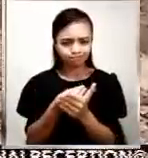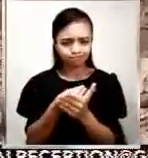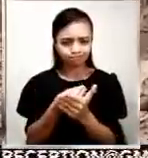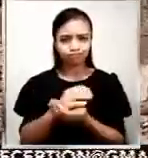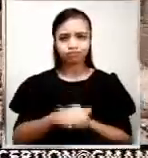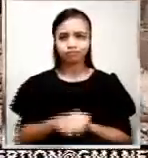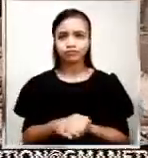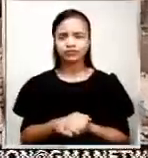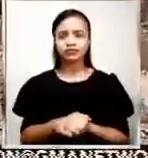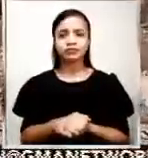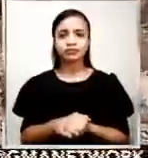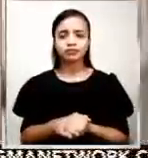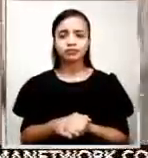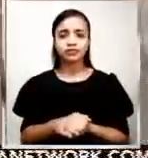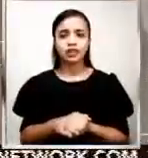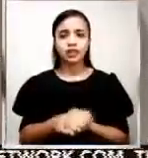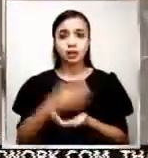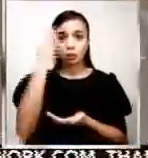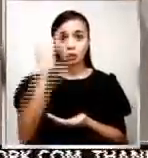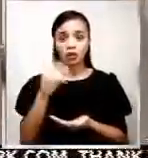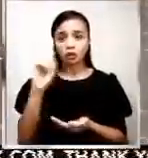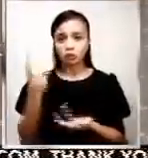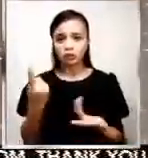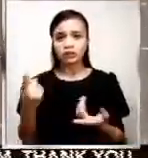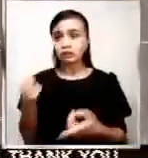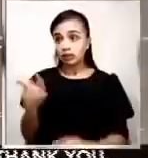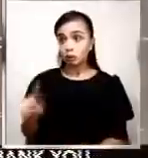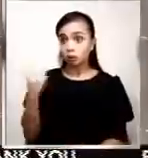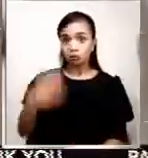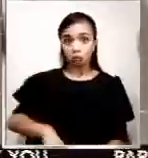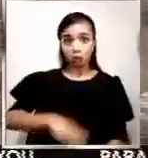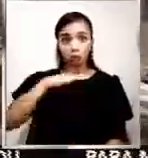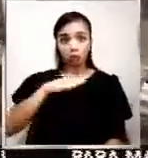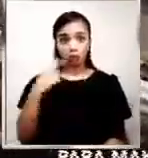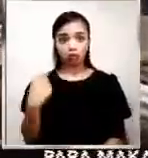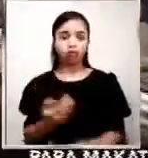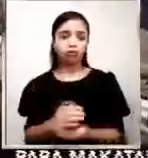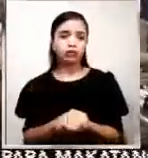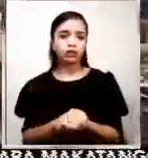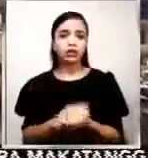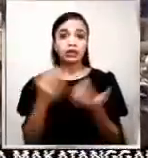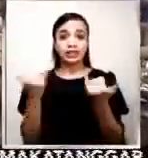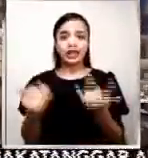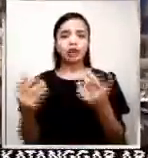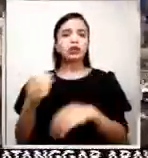Kasi bulsa lang sila ang busog. Isinailalim na sa state of calamity ang